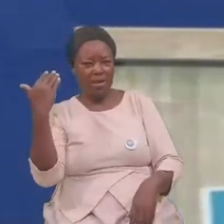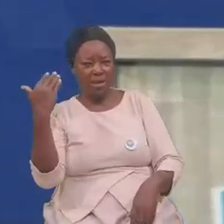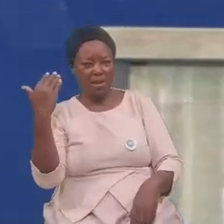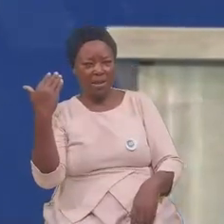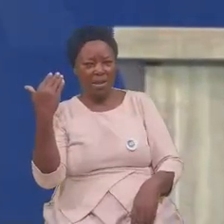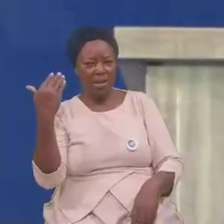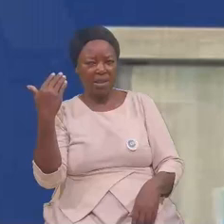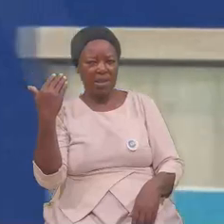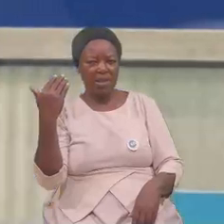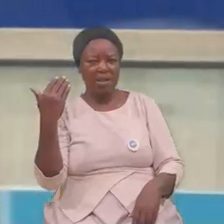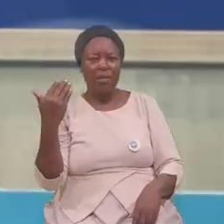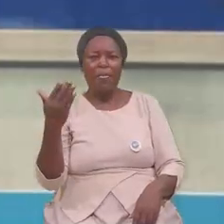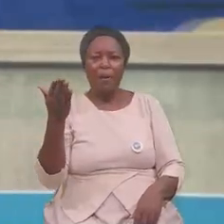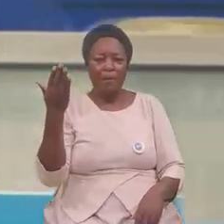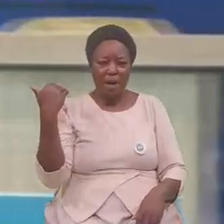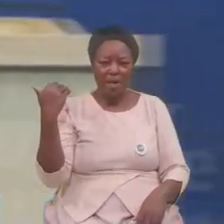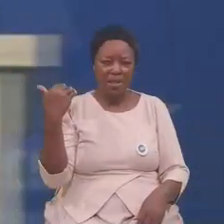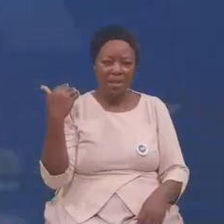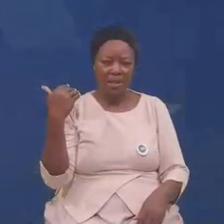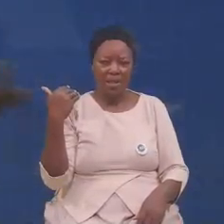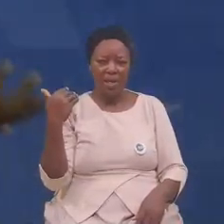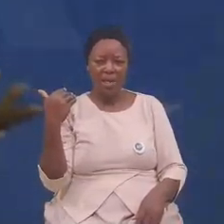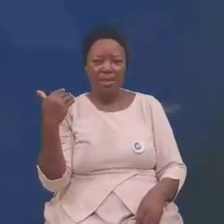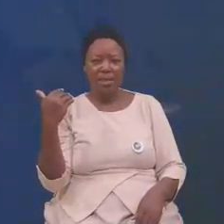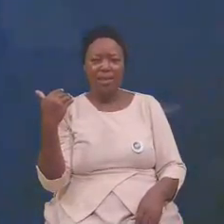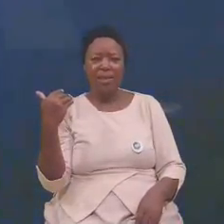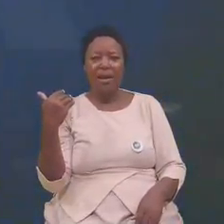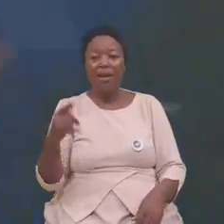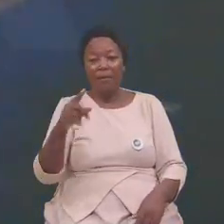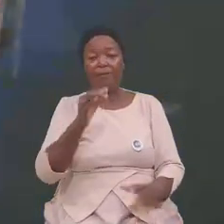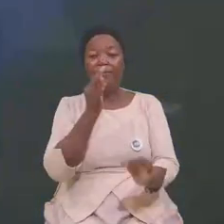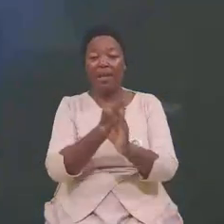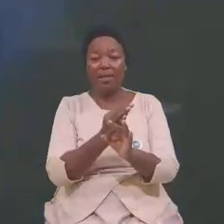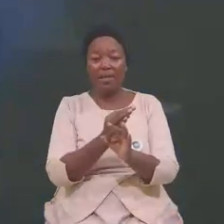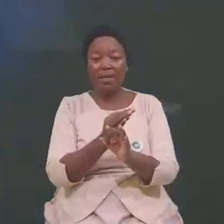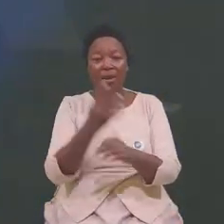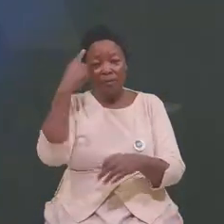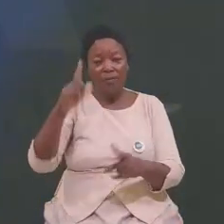La foi passée pour les grands miracles. La foi passée.